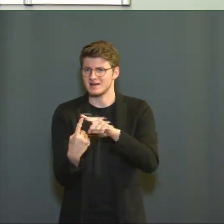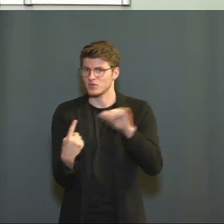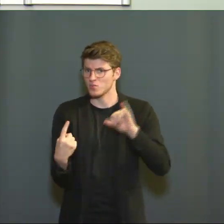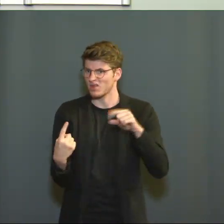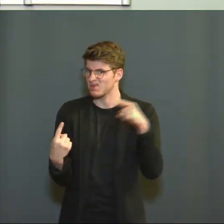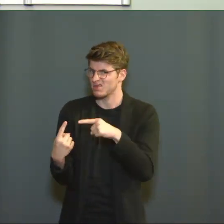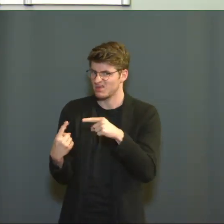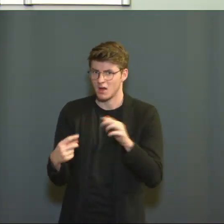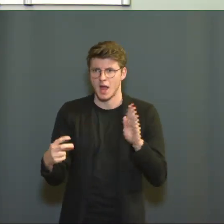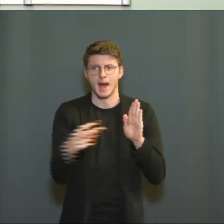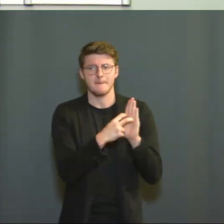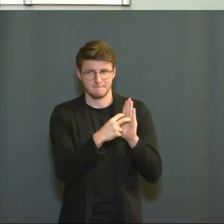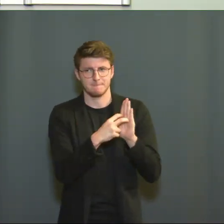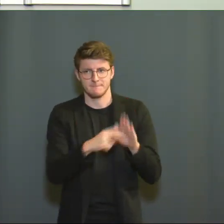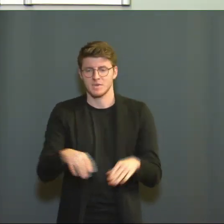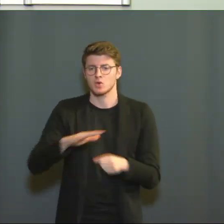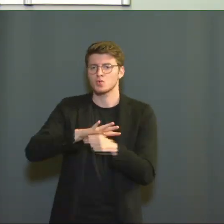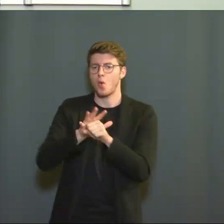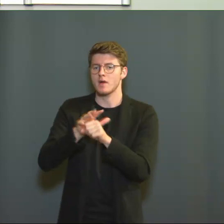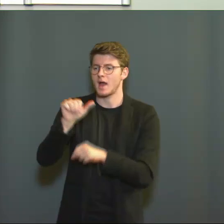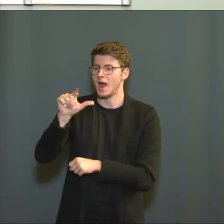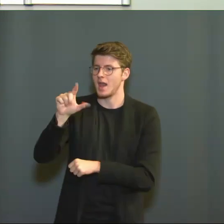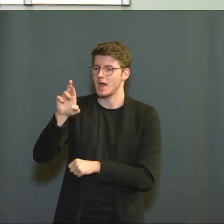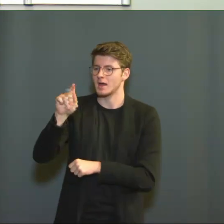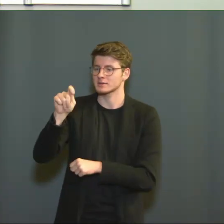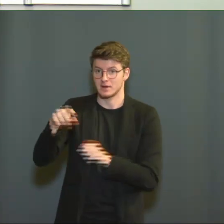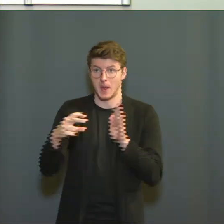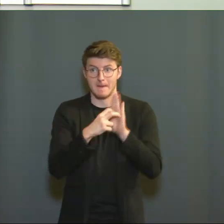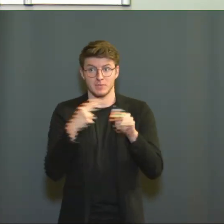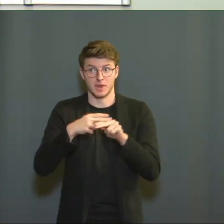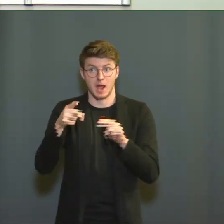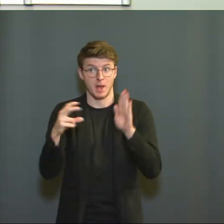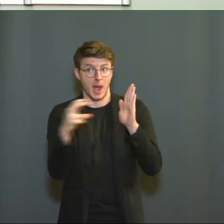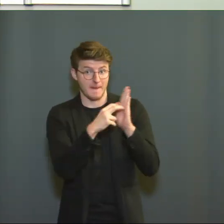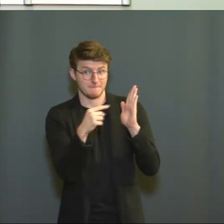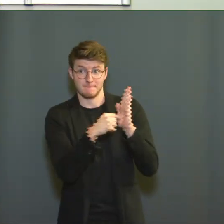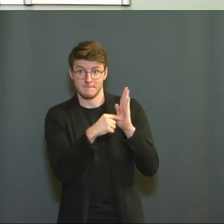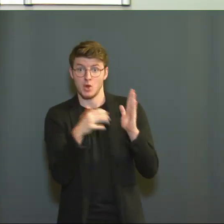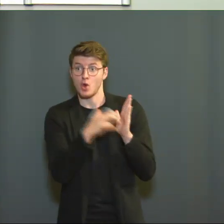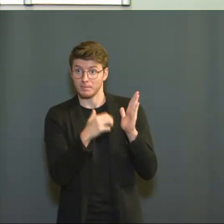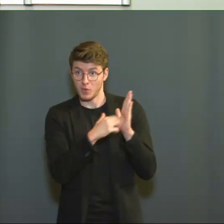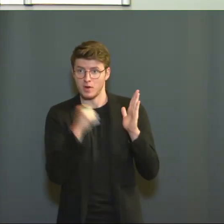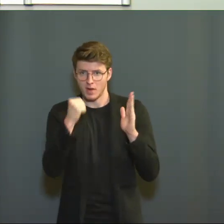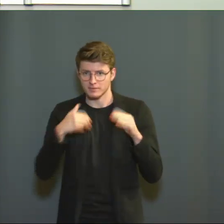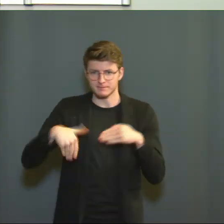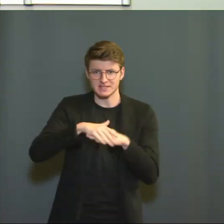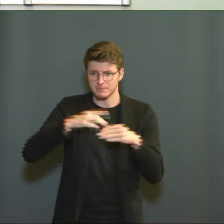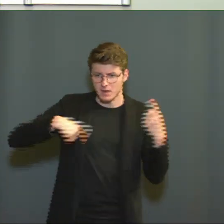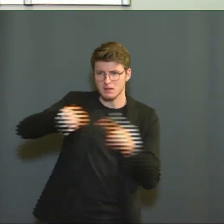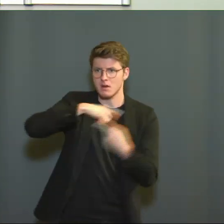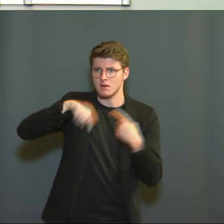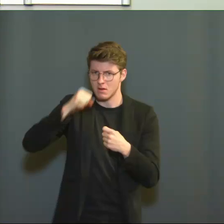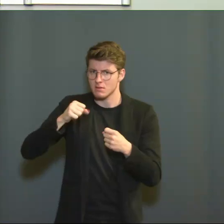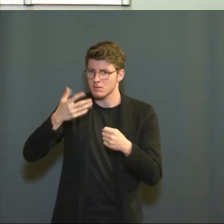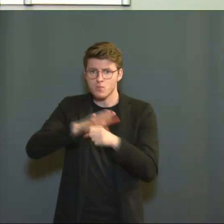CoronaAlert. Door de app te gebruiken kunnen we elkaar beschermen, de verspreiding van COVID-19